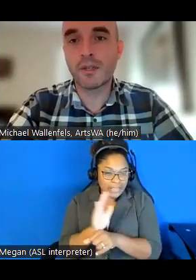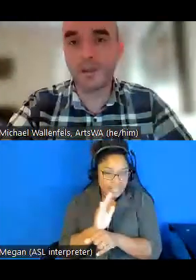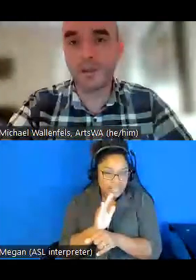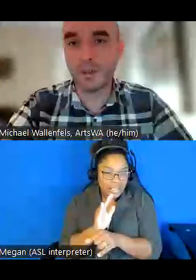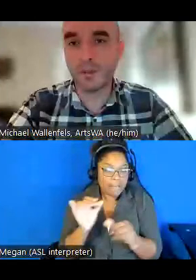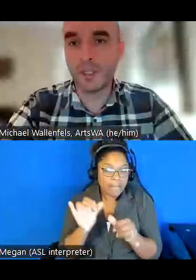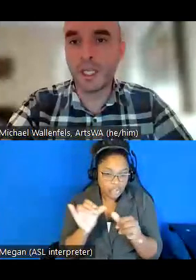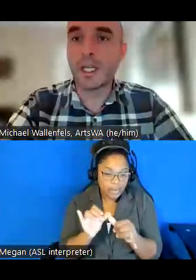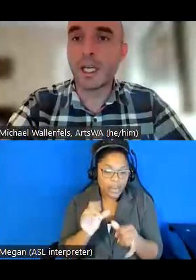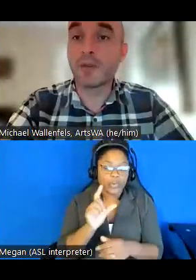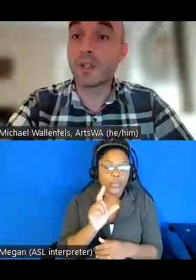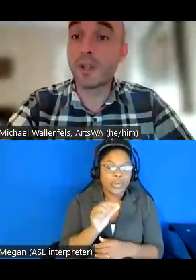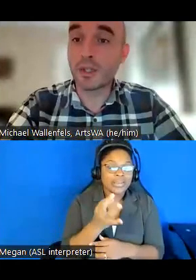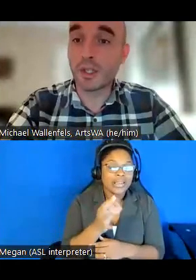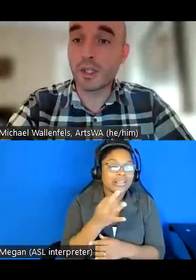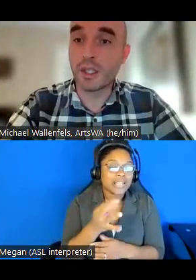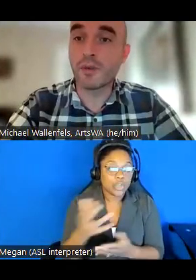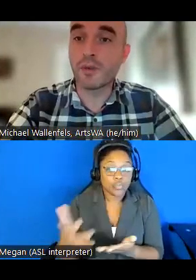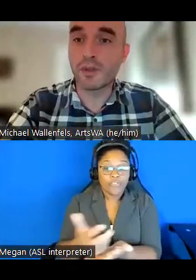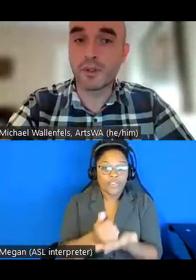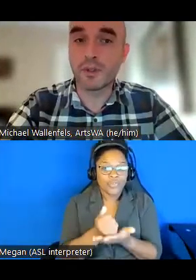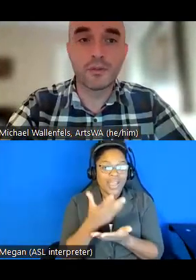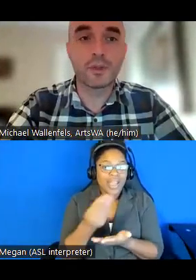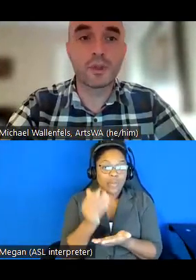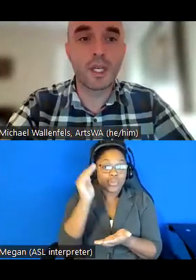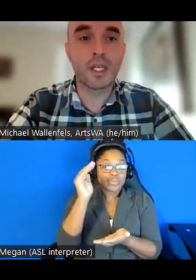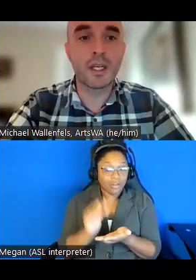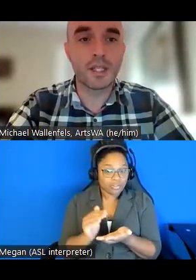다음에 2019년 수익으로 측정한 비즈니스